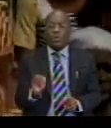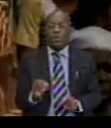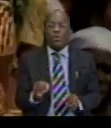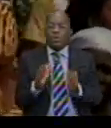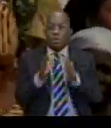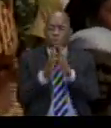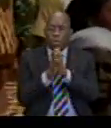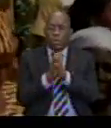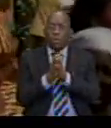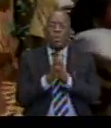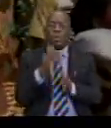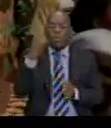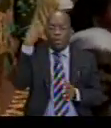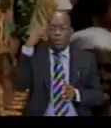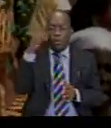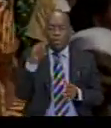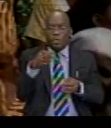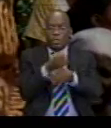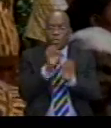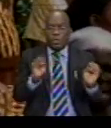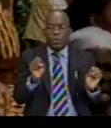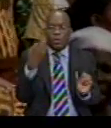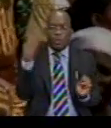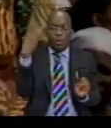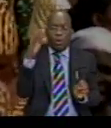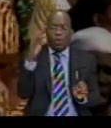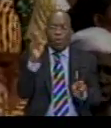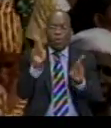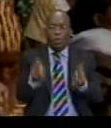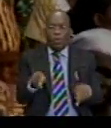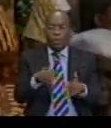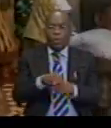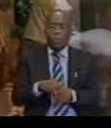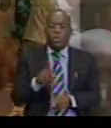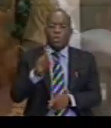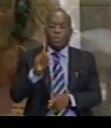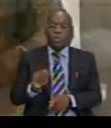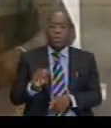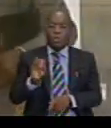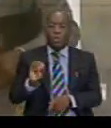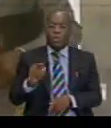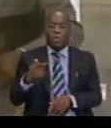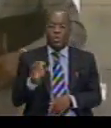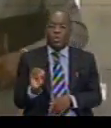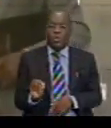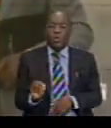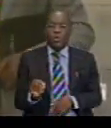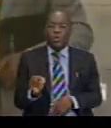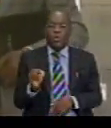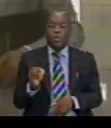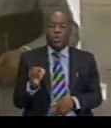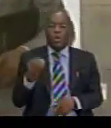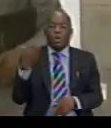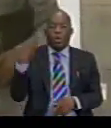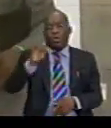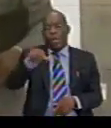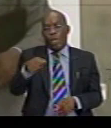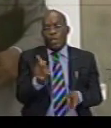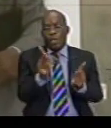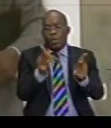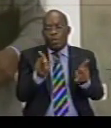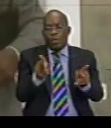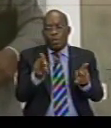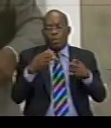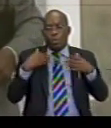And pray réclame for the salvation of the people in Togo de here. Citoyen de ce pays. Of every réclame citizen salut. Of this country. Réclame le